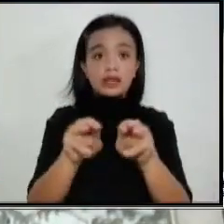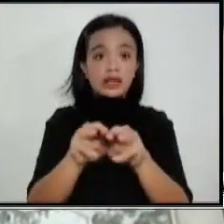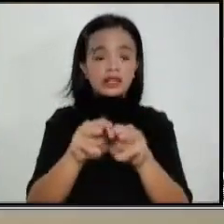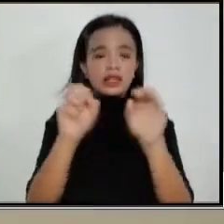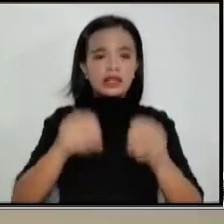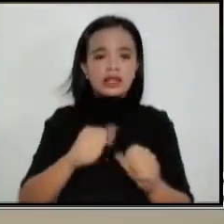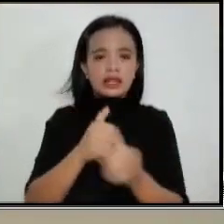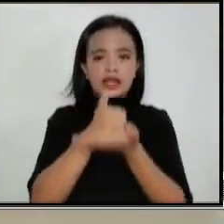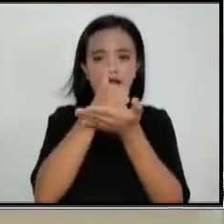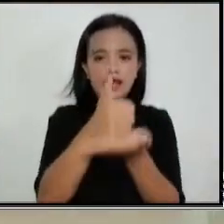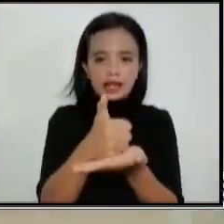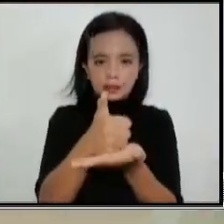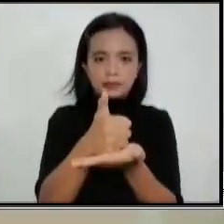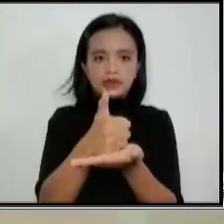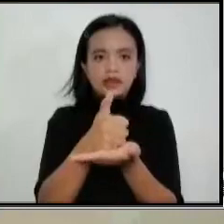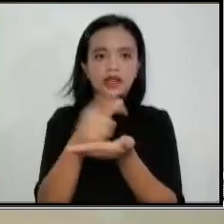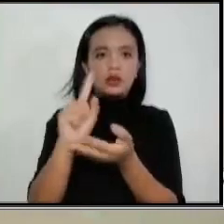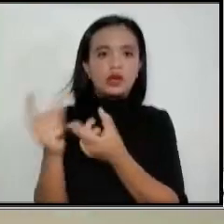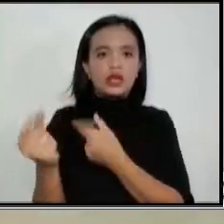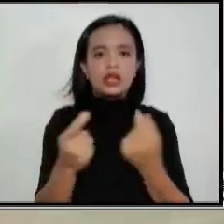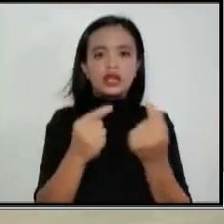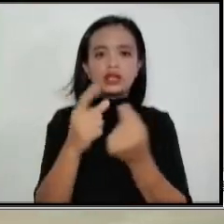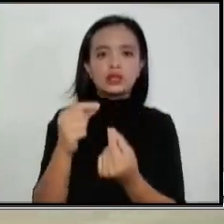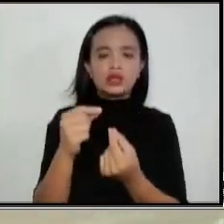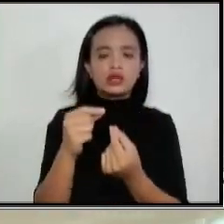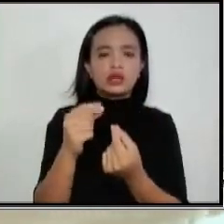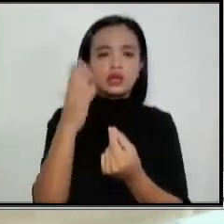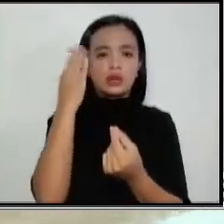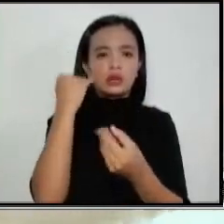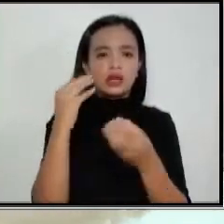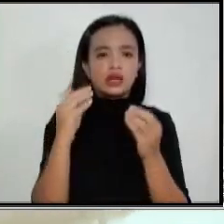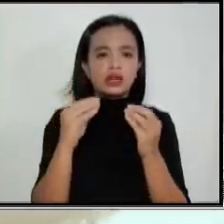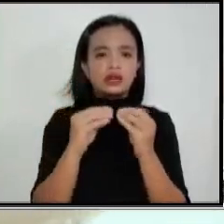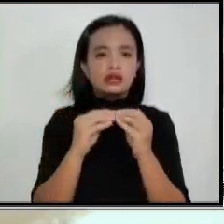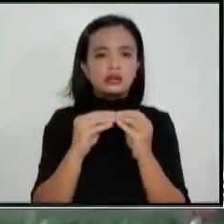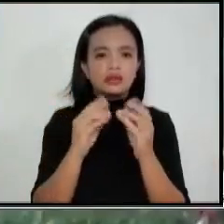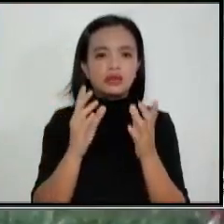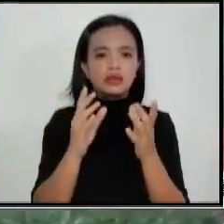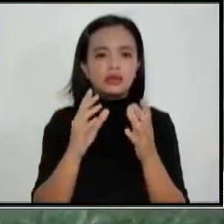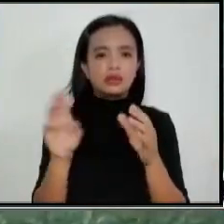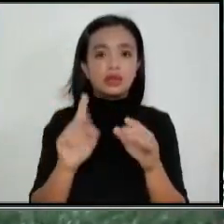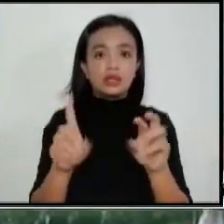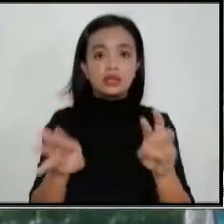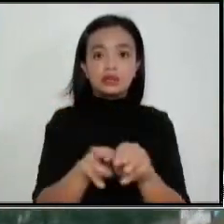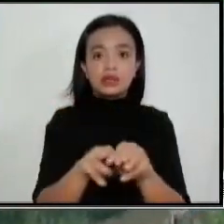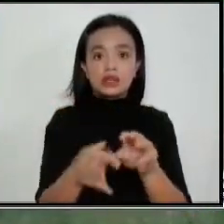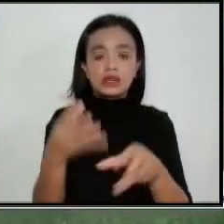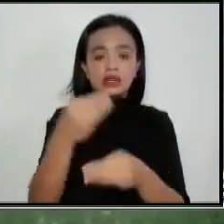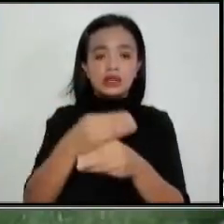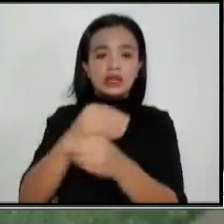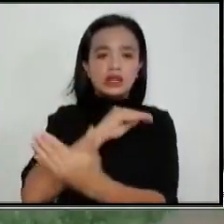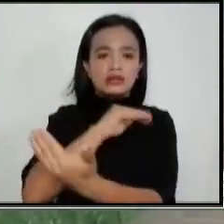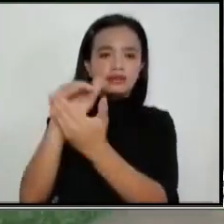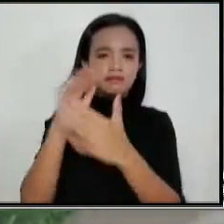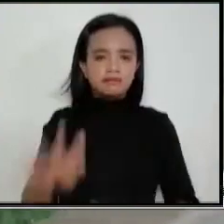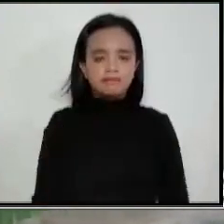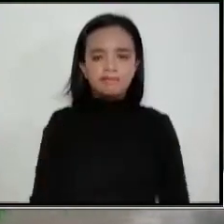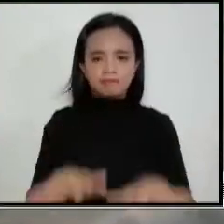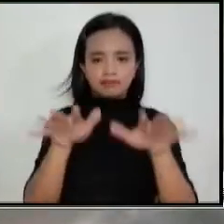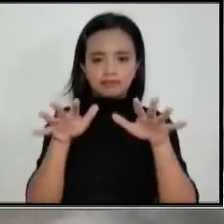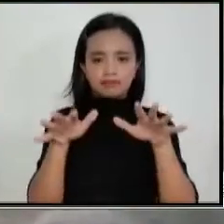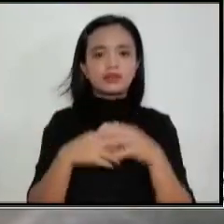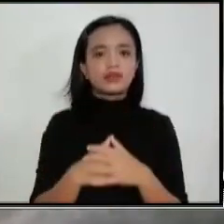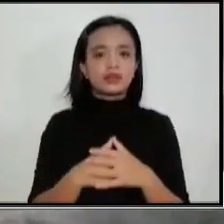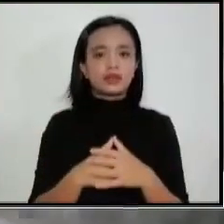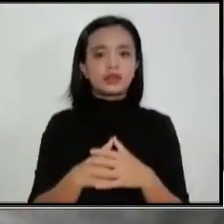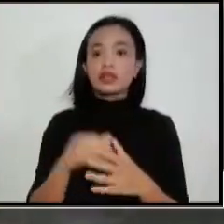na dredging na ginagawa ng lungsod para lumaki ang carrying capacity ng Marikina River at maiwasan ang pagbaha. Nakahanda na rin naman ang